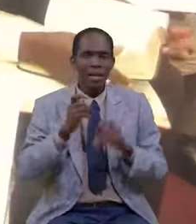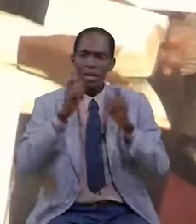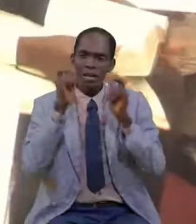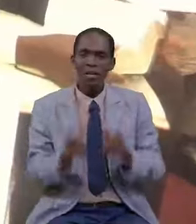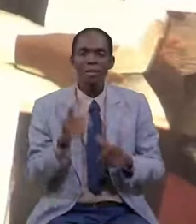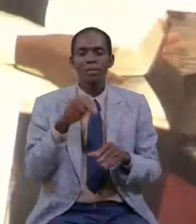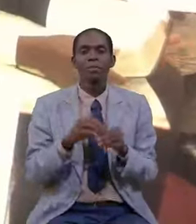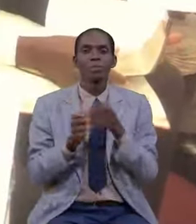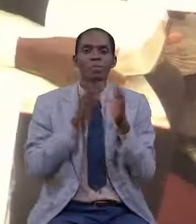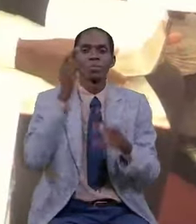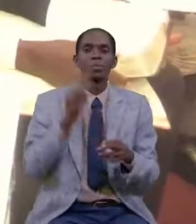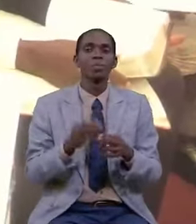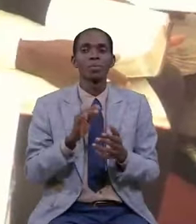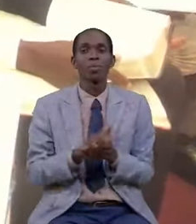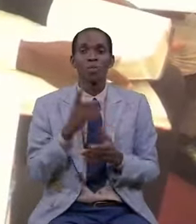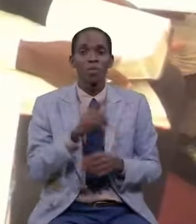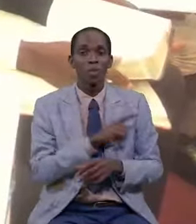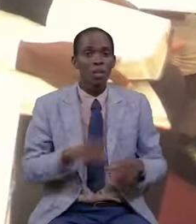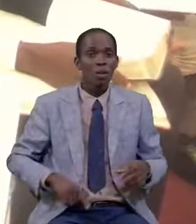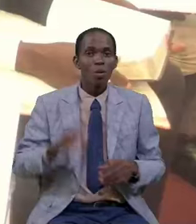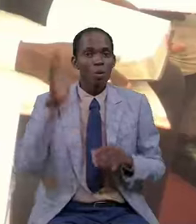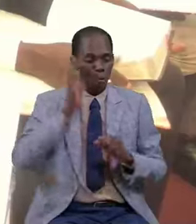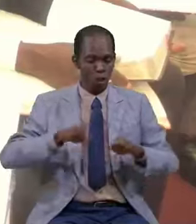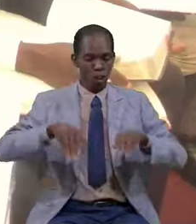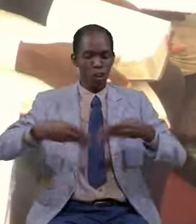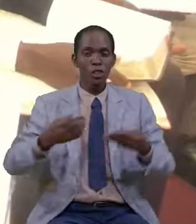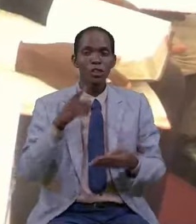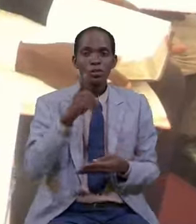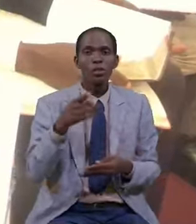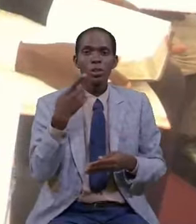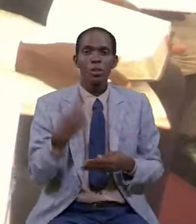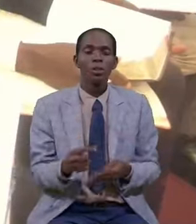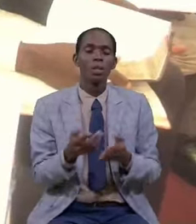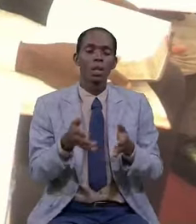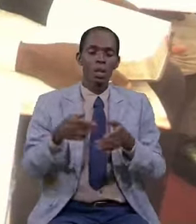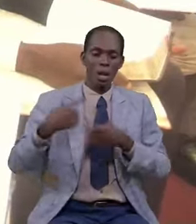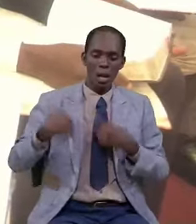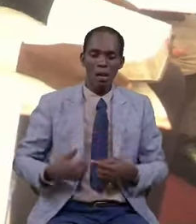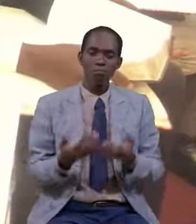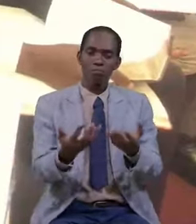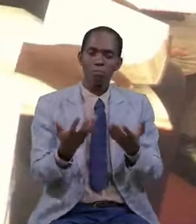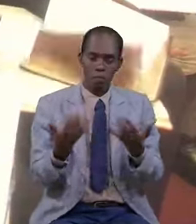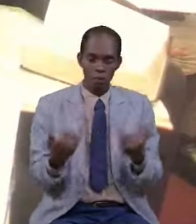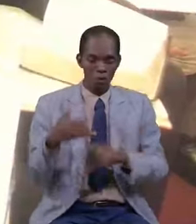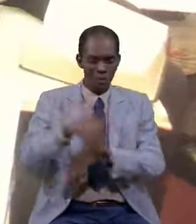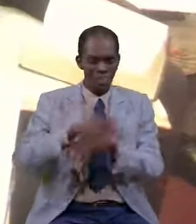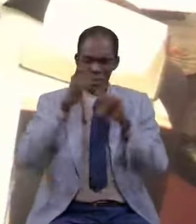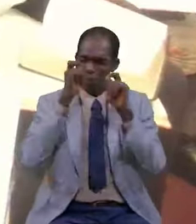rapidement. Le Seigneur vous accordera la requête de votre cœur au nom de